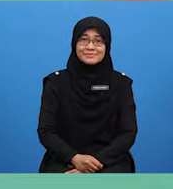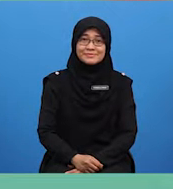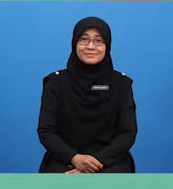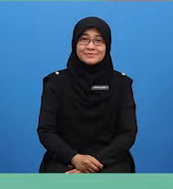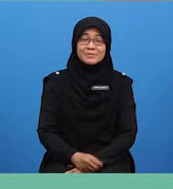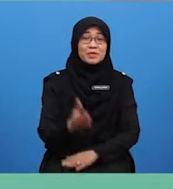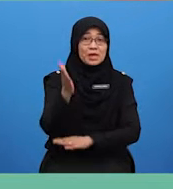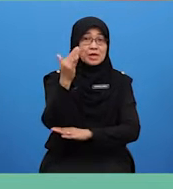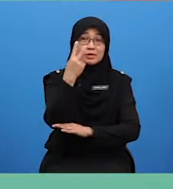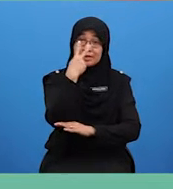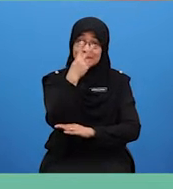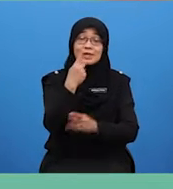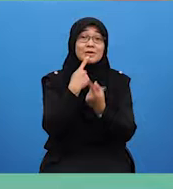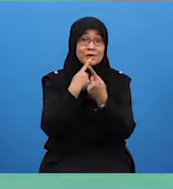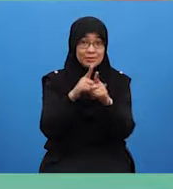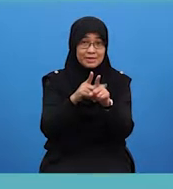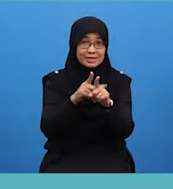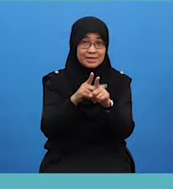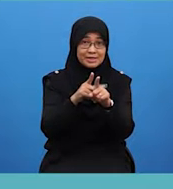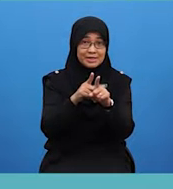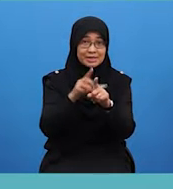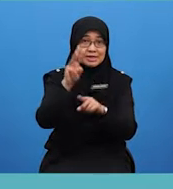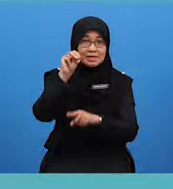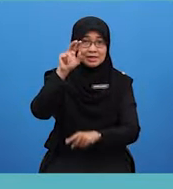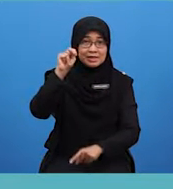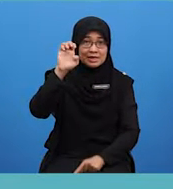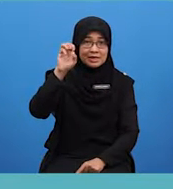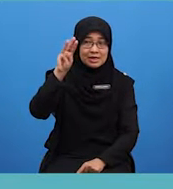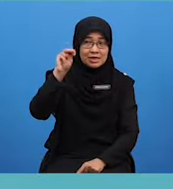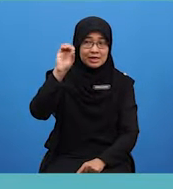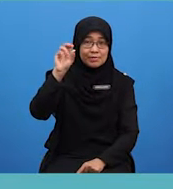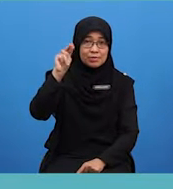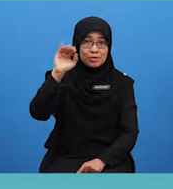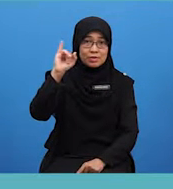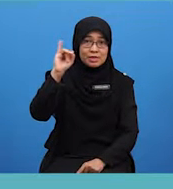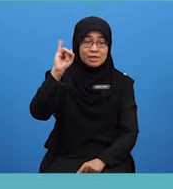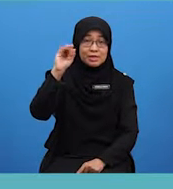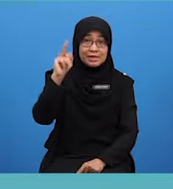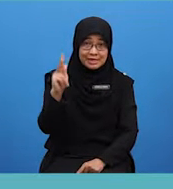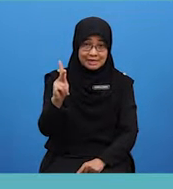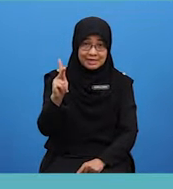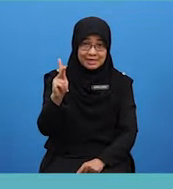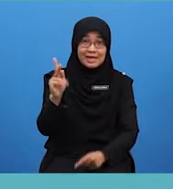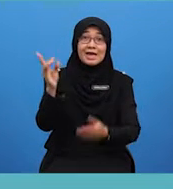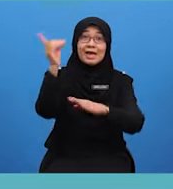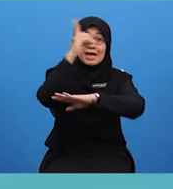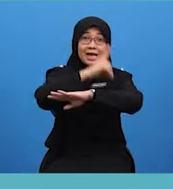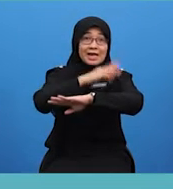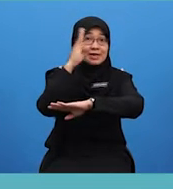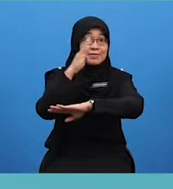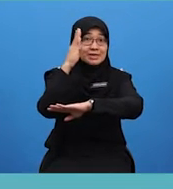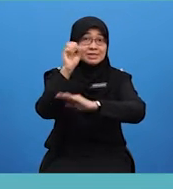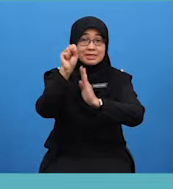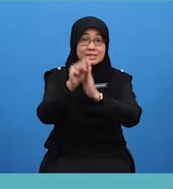Sedia? Jom kita semak jawapan. Jadi mnemonik tersebut ialah hari biasa seorang perempuan